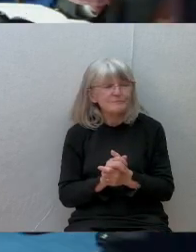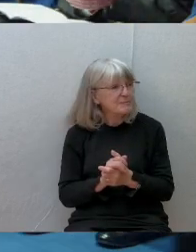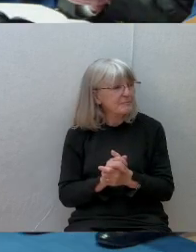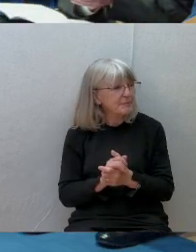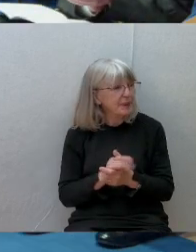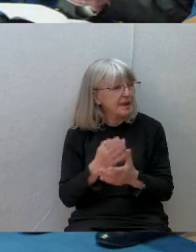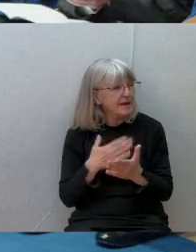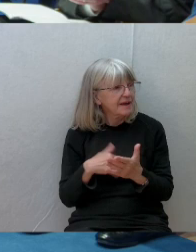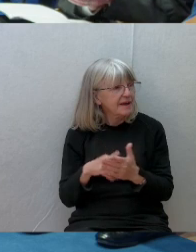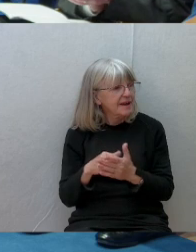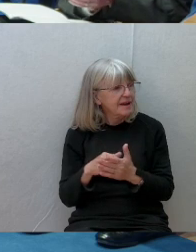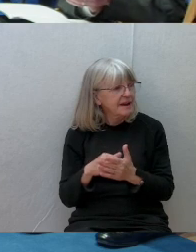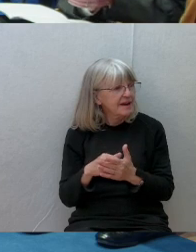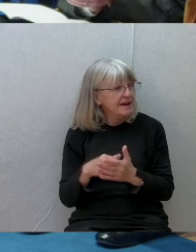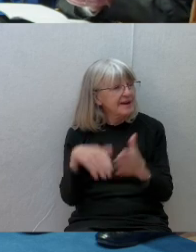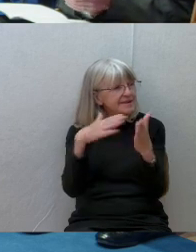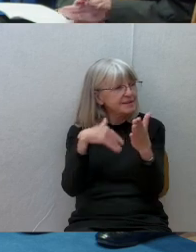Singapulile Kamge.